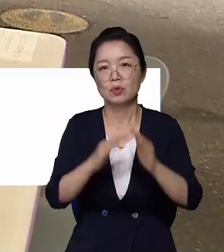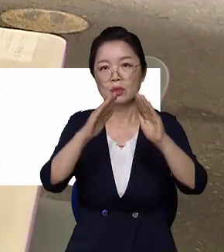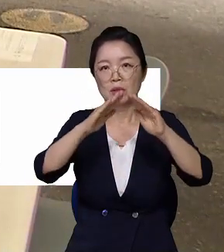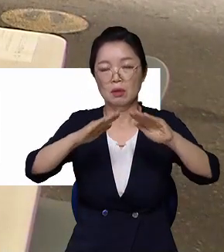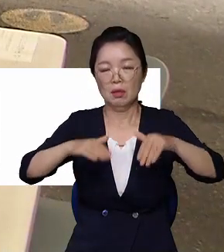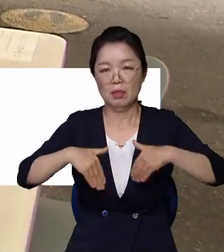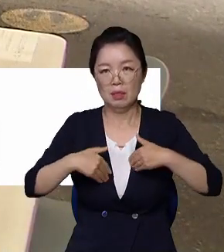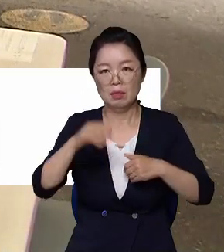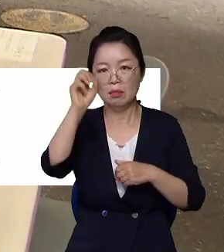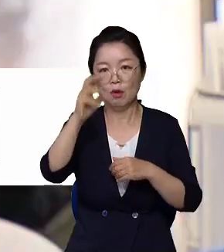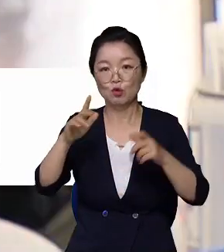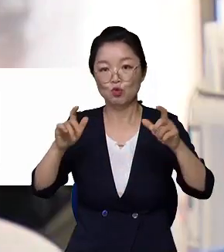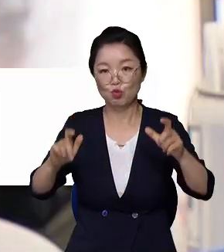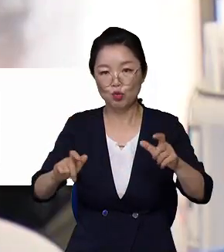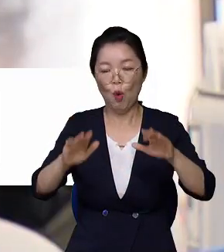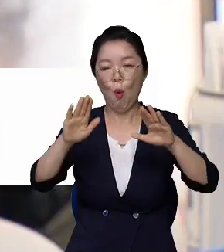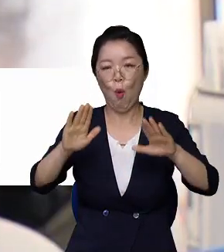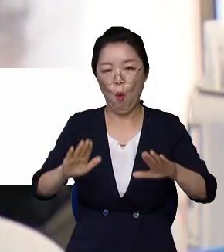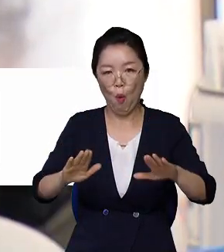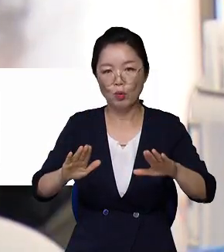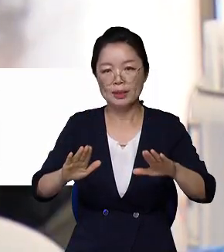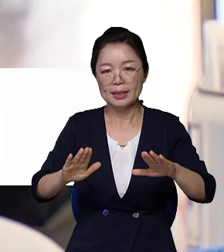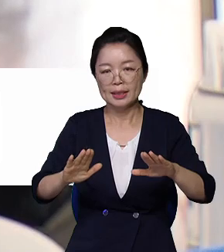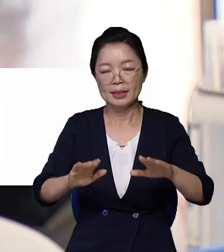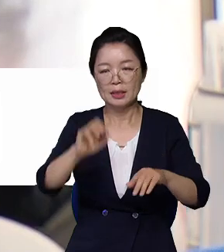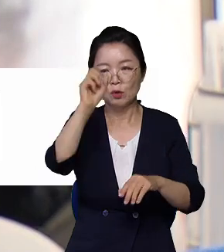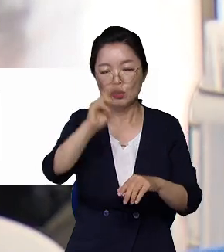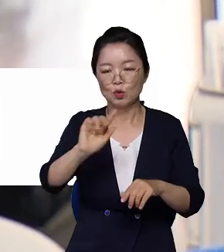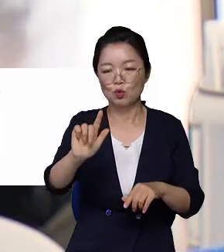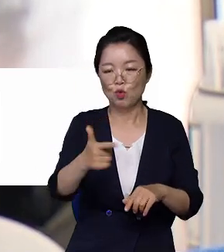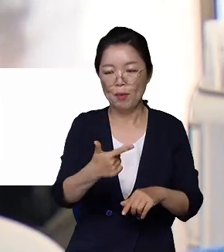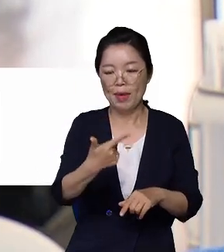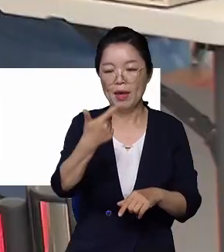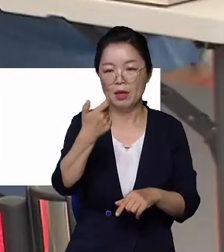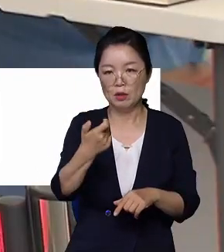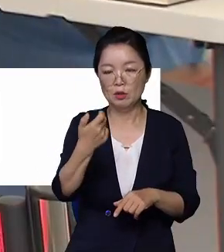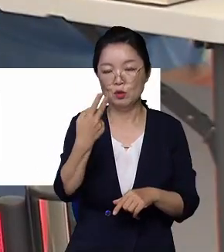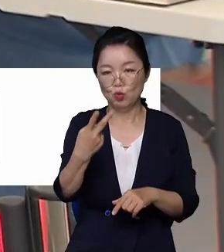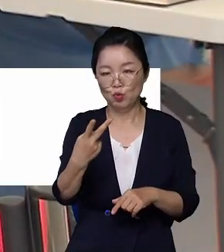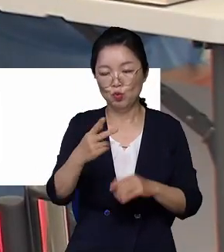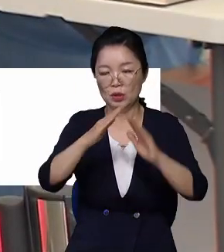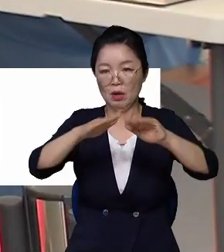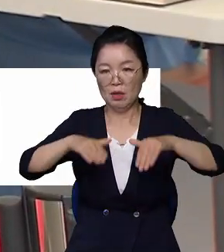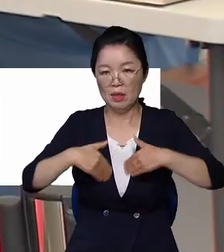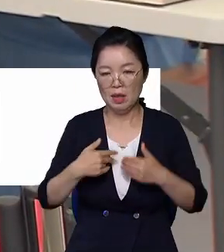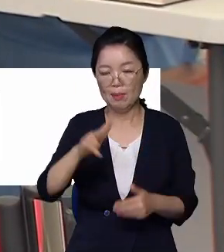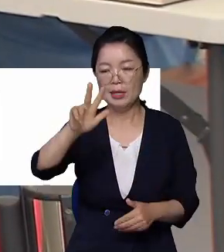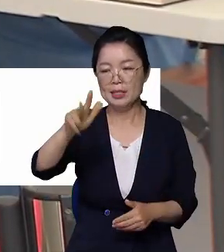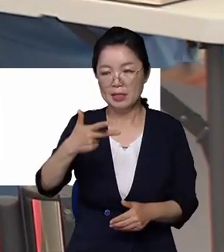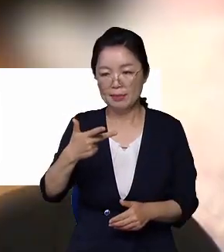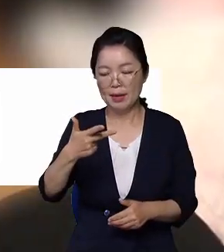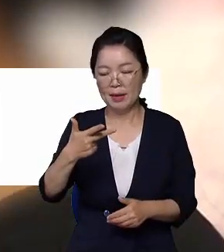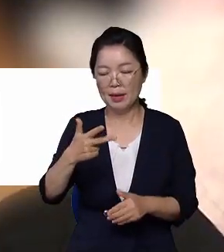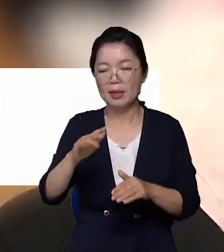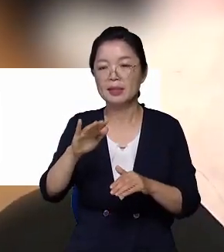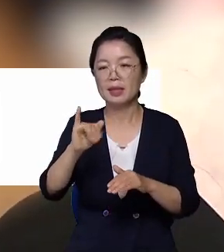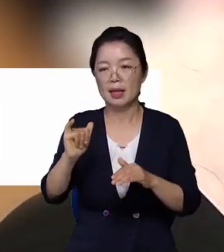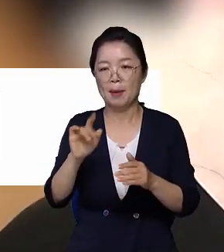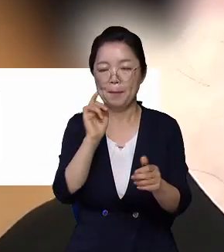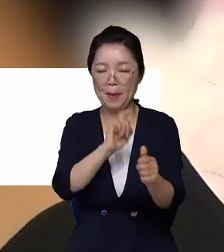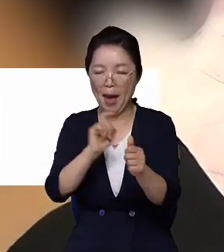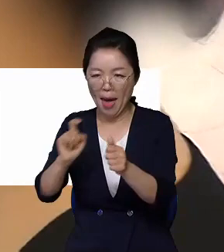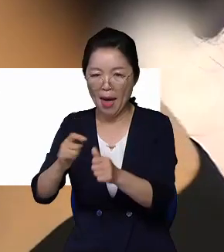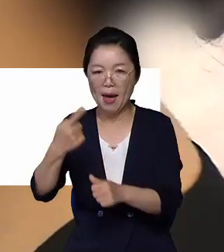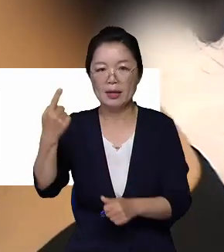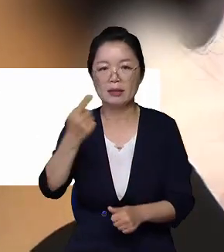전라남도 방역당국은 오늘 0시 기준 광주에서 662명, 전남에서 754명이 감염되면서